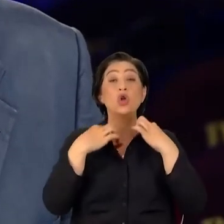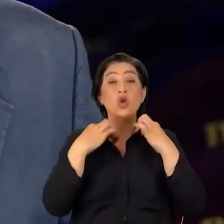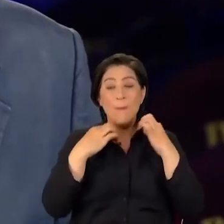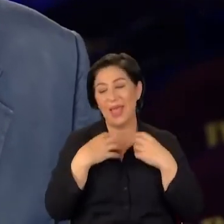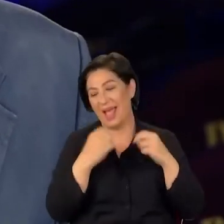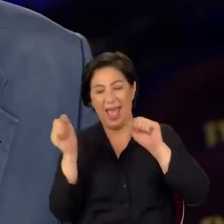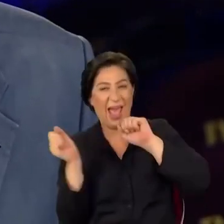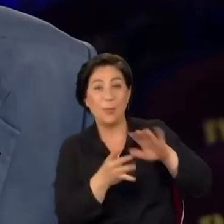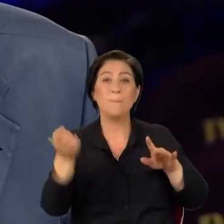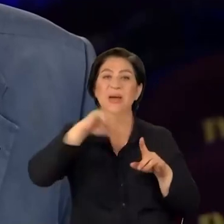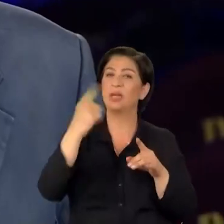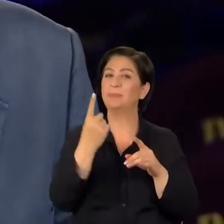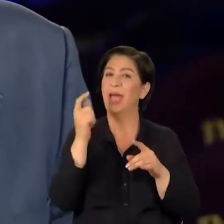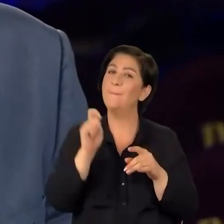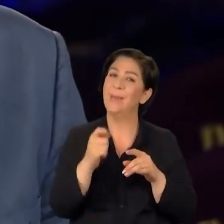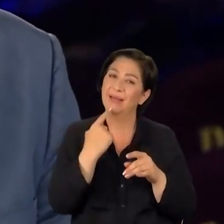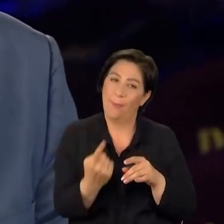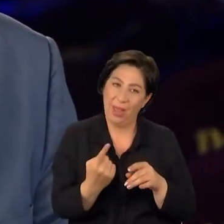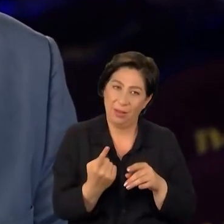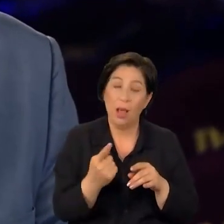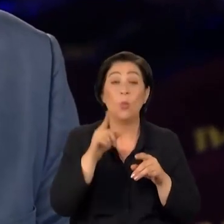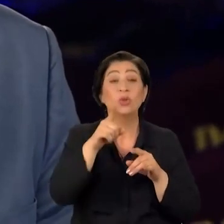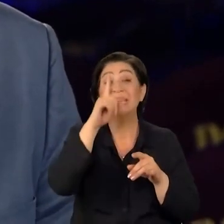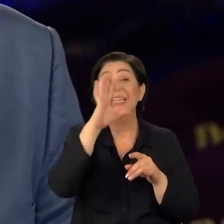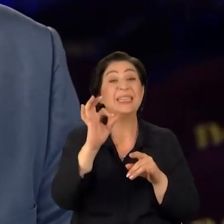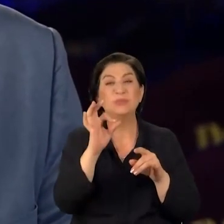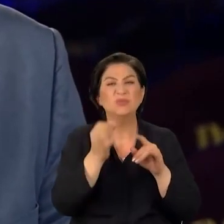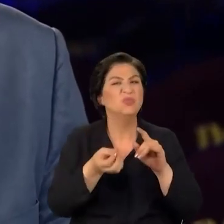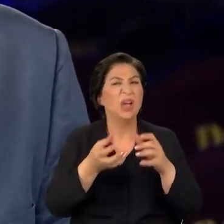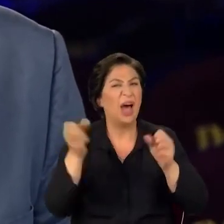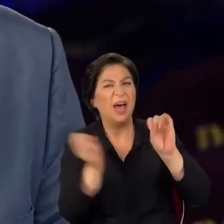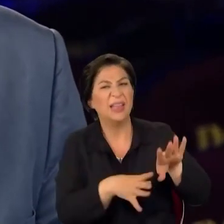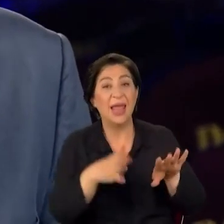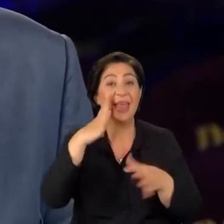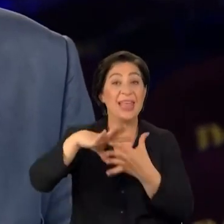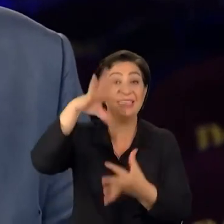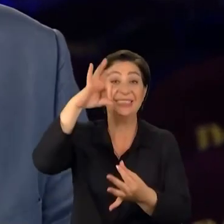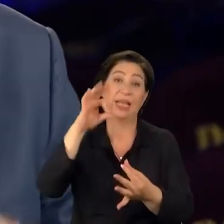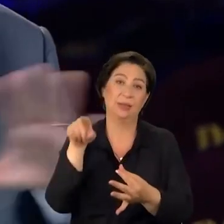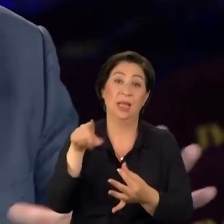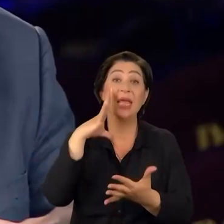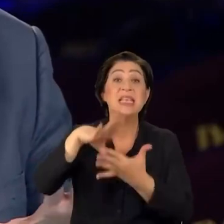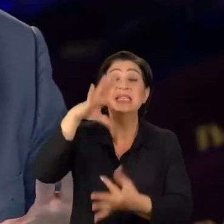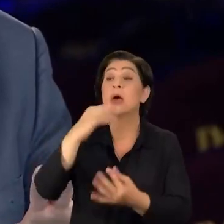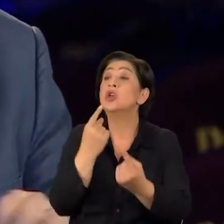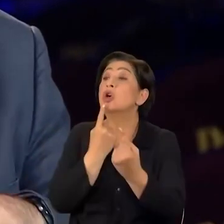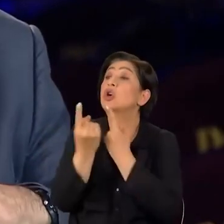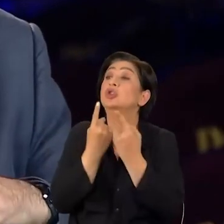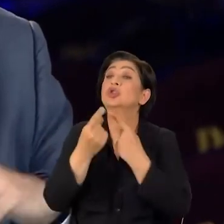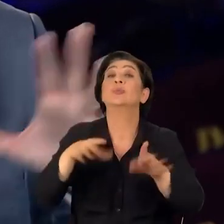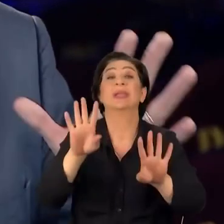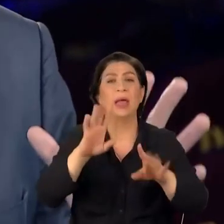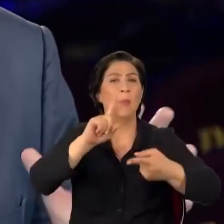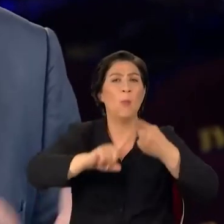olmaktan çıkar. Kim çıkarabilir bunu? Bunu ancak insan çıkarabilir. İnsanı konuşmadan soyut politikayı,